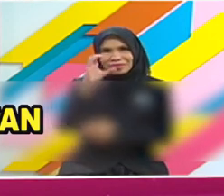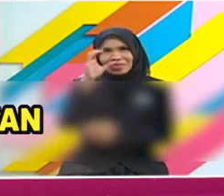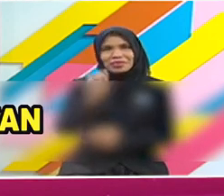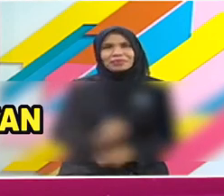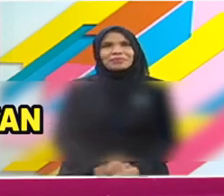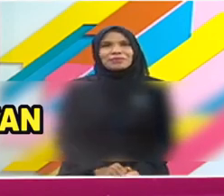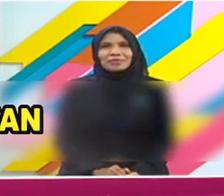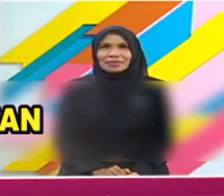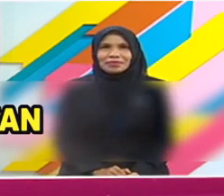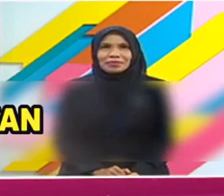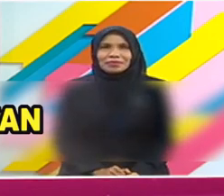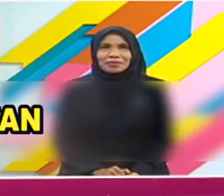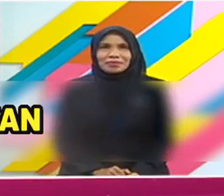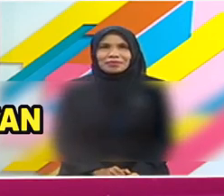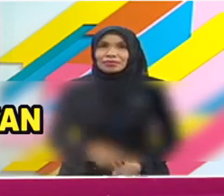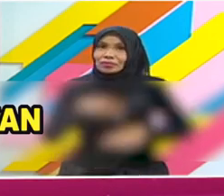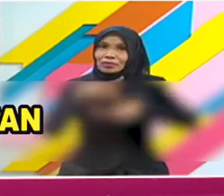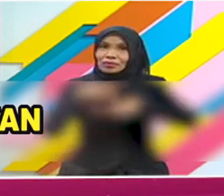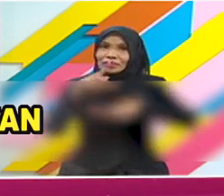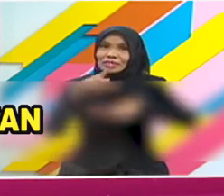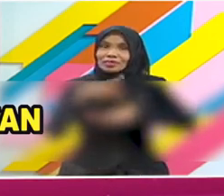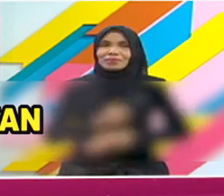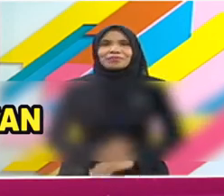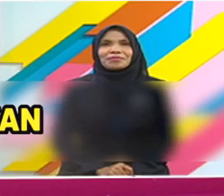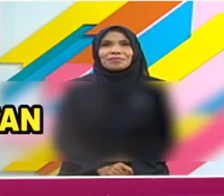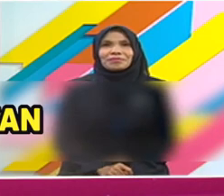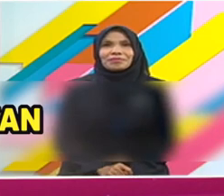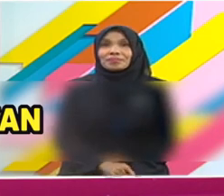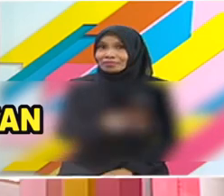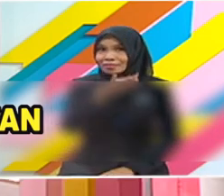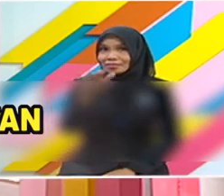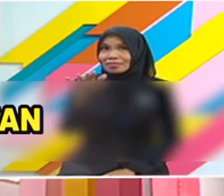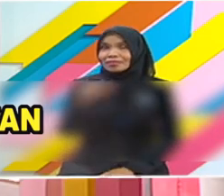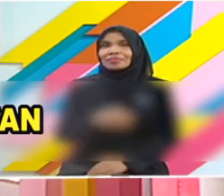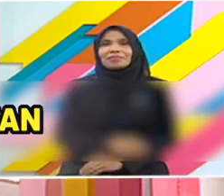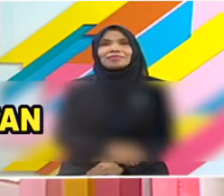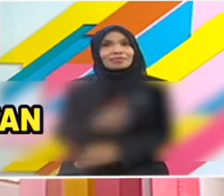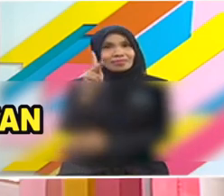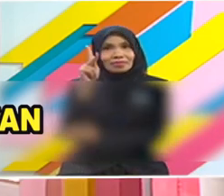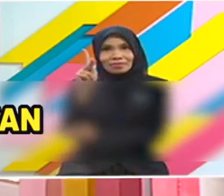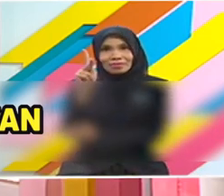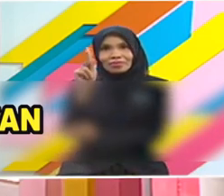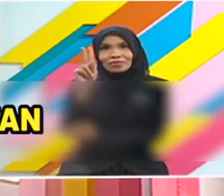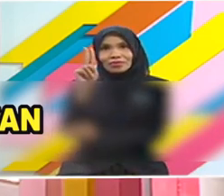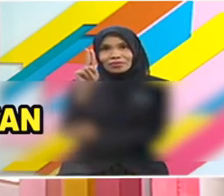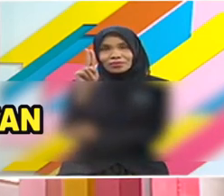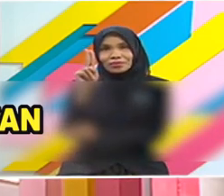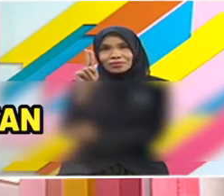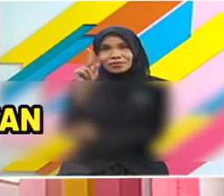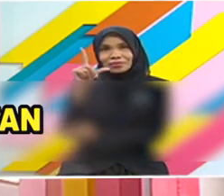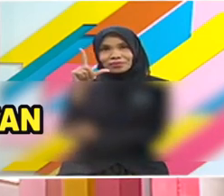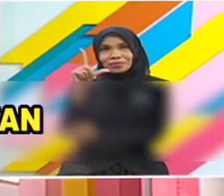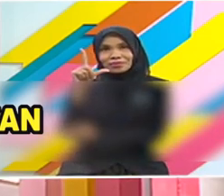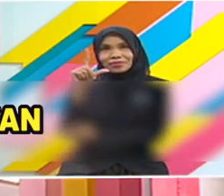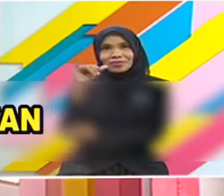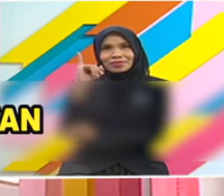Cari perkataan. Kulit. Kulit. Macam mana je kulit tadi, murid-murid? Tak nampak. K. K. U. U.